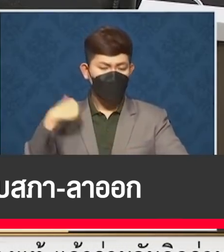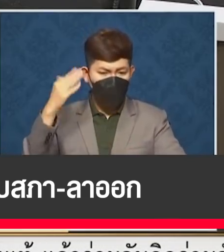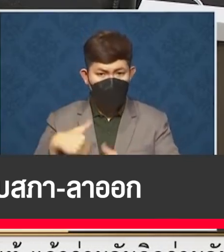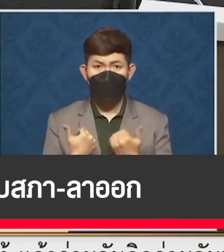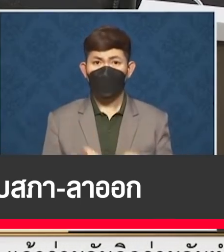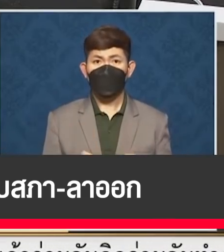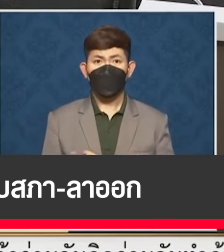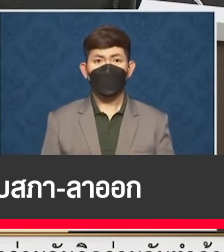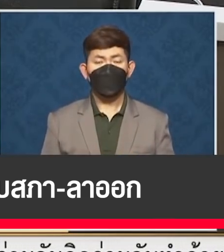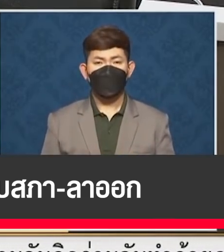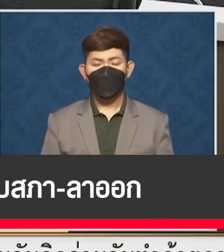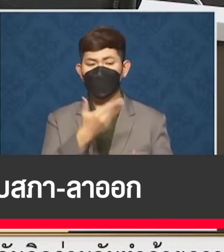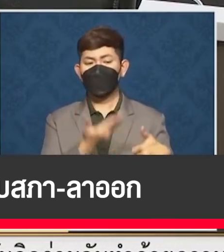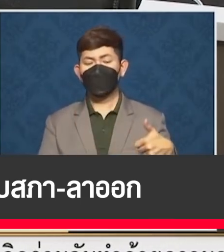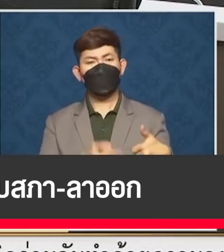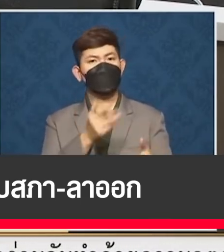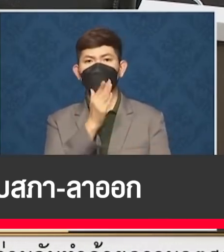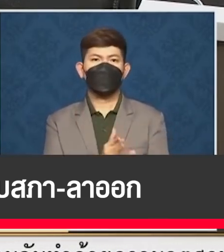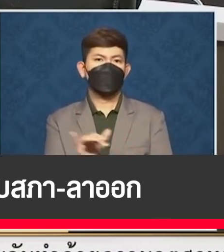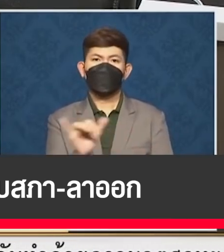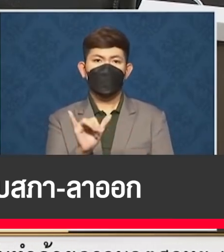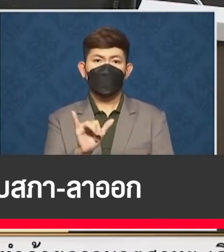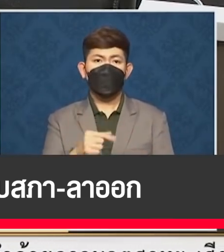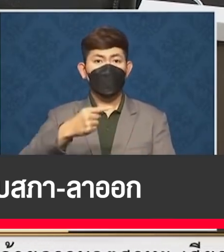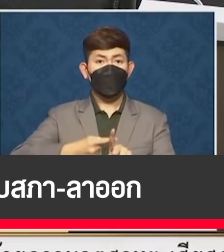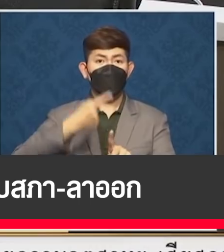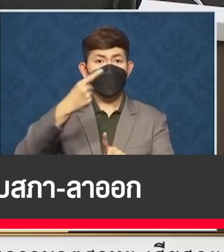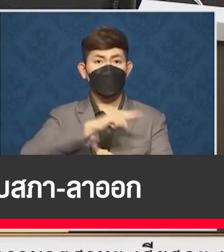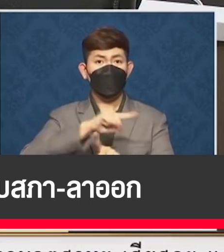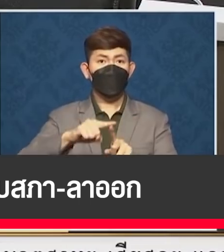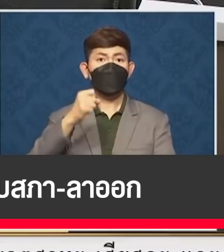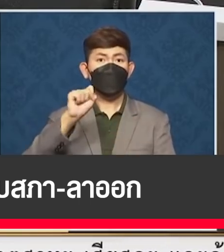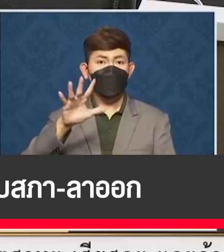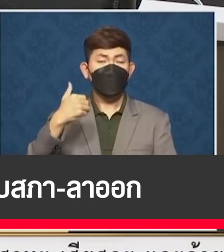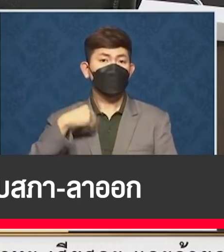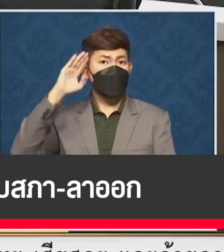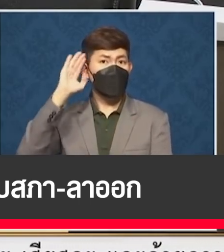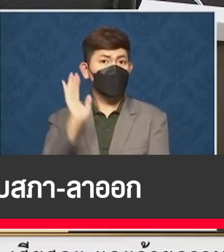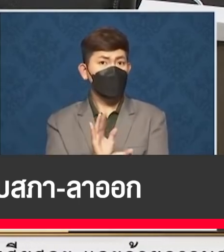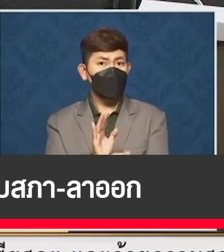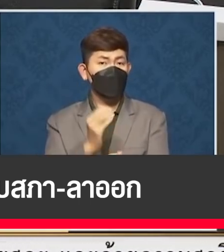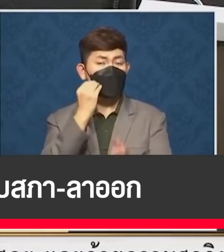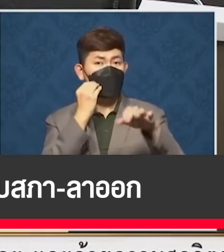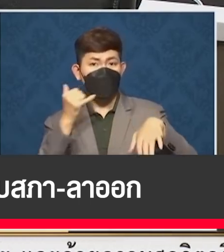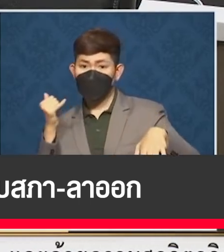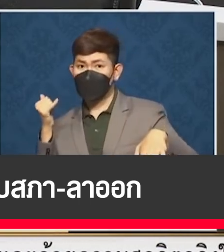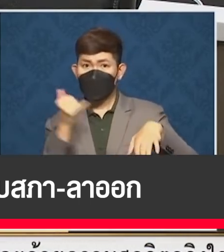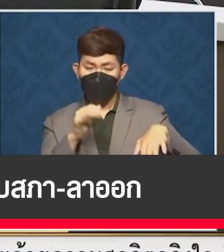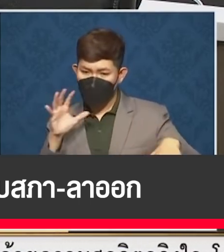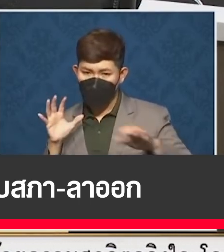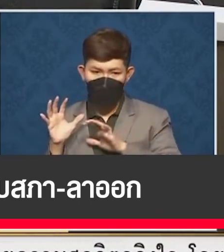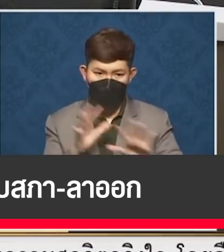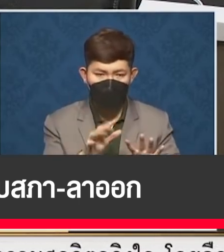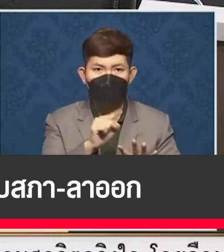ข่ายผิดรัฐธรรมนูญและละเมิดปฏิญญาสากลว่าด้วยหลักสิทธิมนุษยชนที่ไทยได้ลงนามไว้นาง